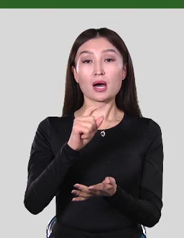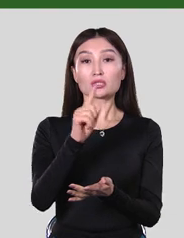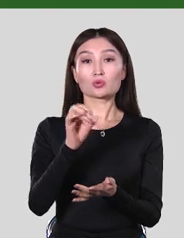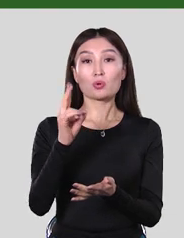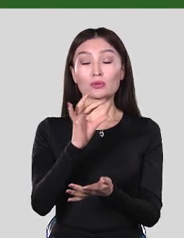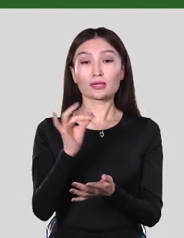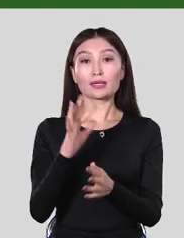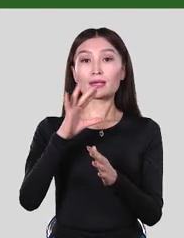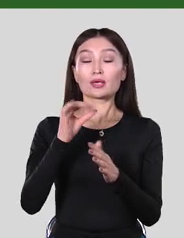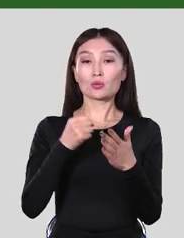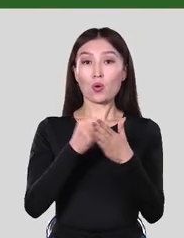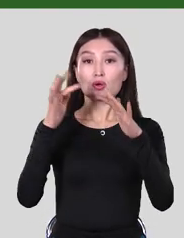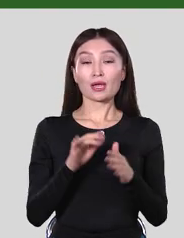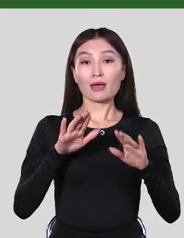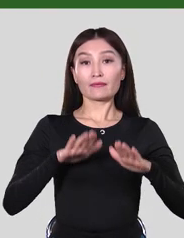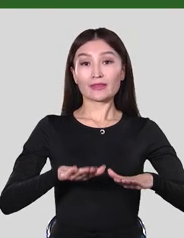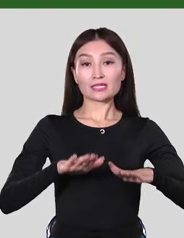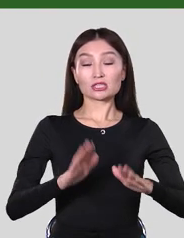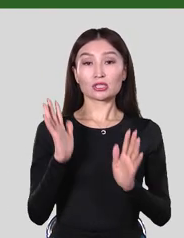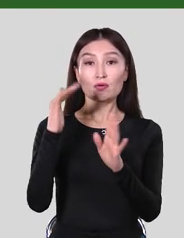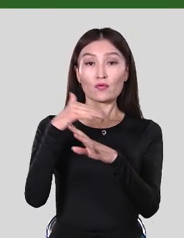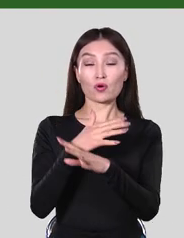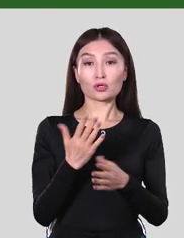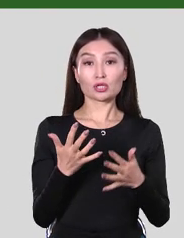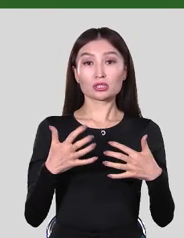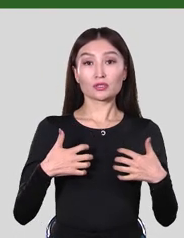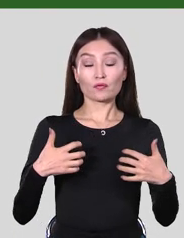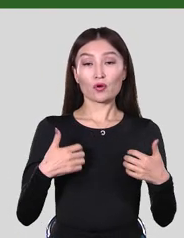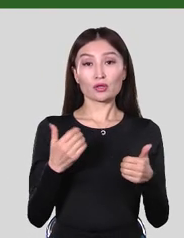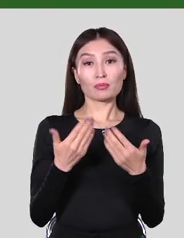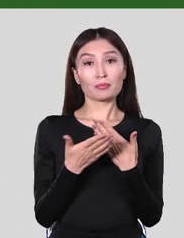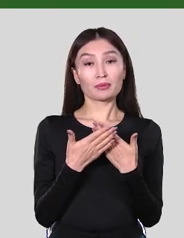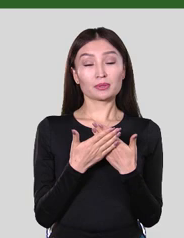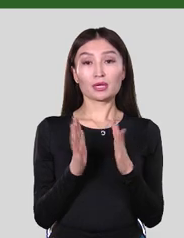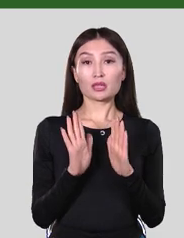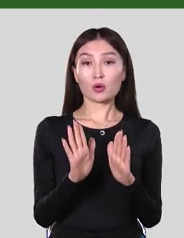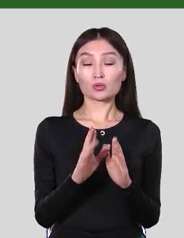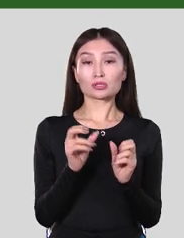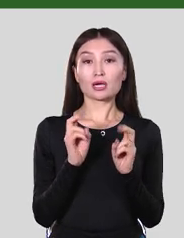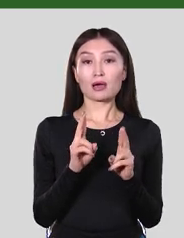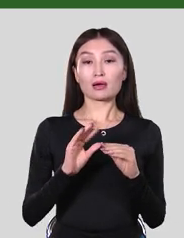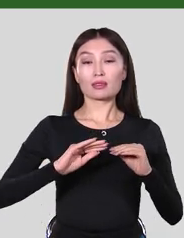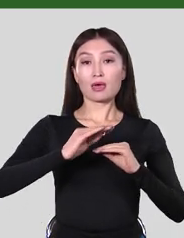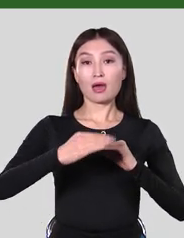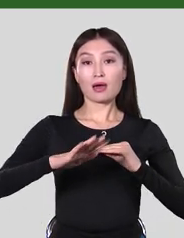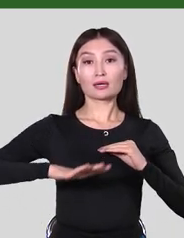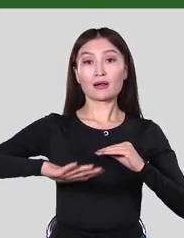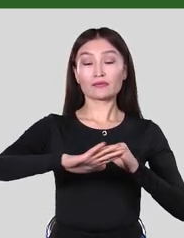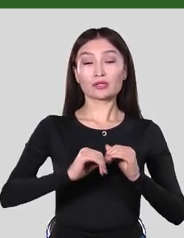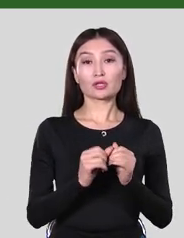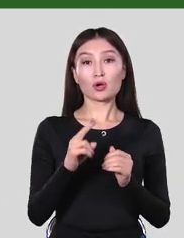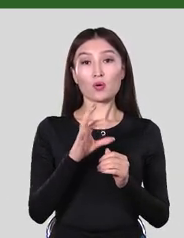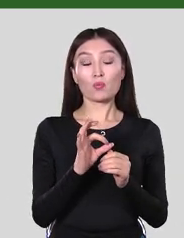снега Антарктиды. В нижней части гор животный мир приблизительно такой же, как и на равнине. Но по